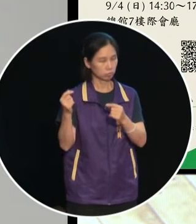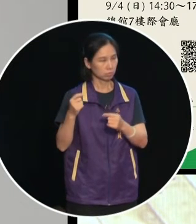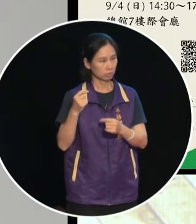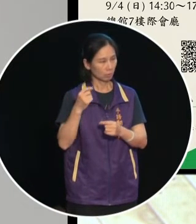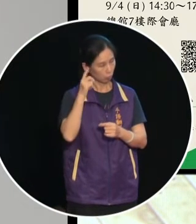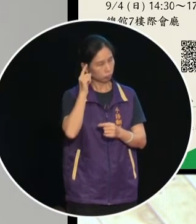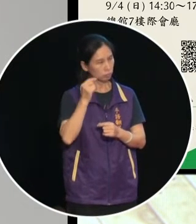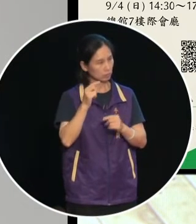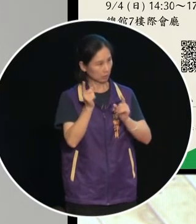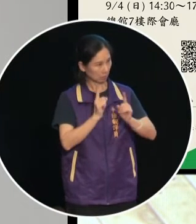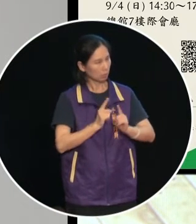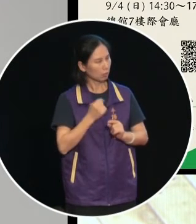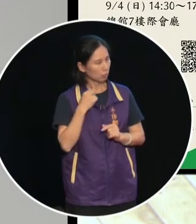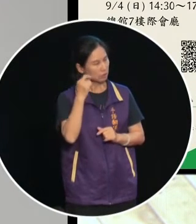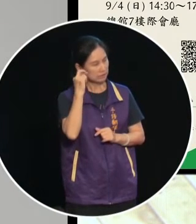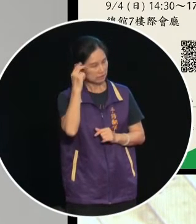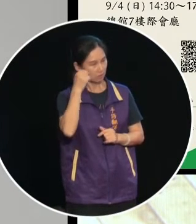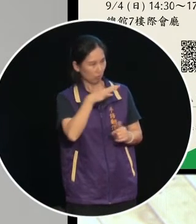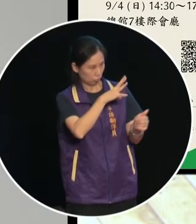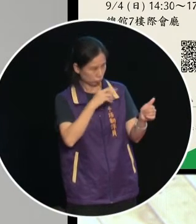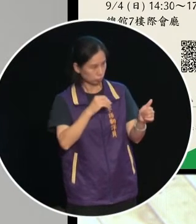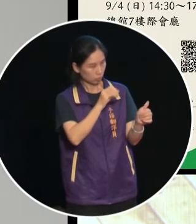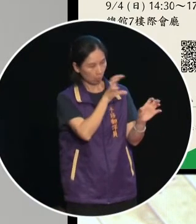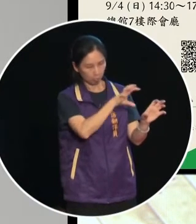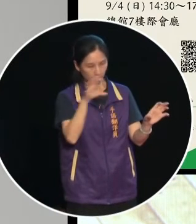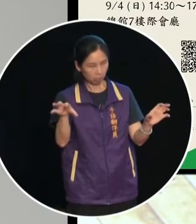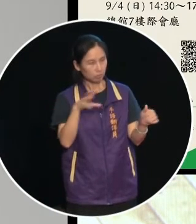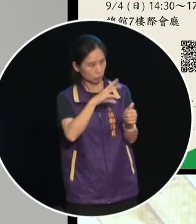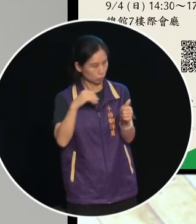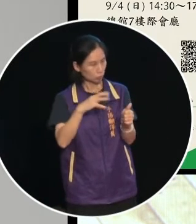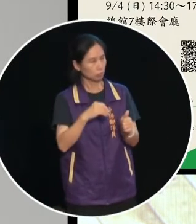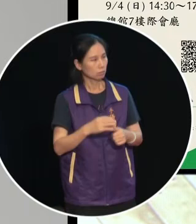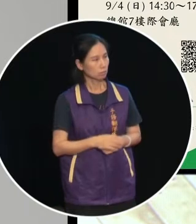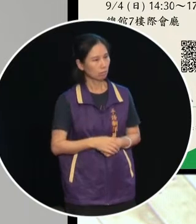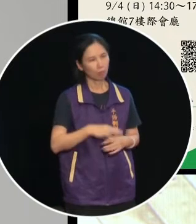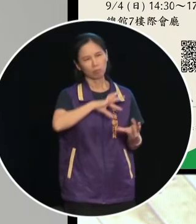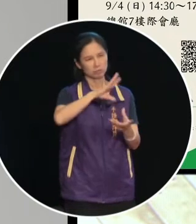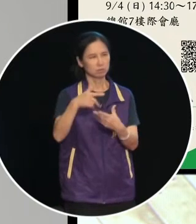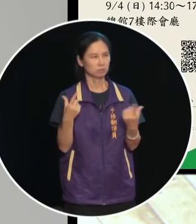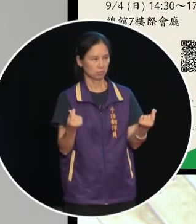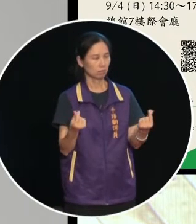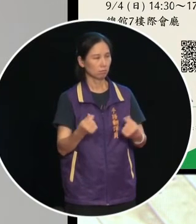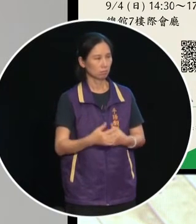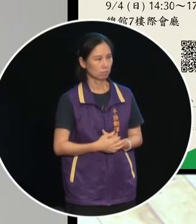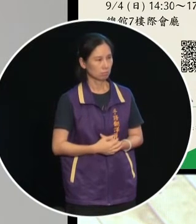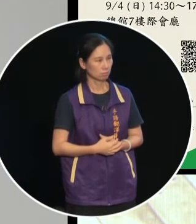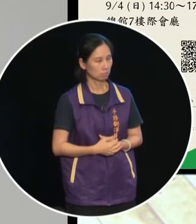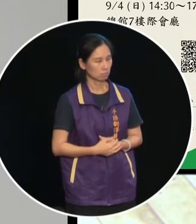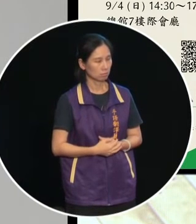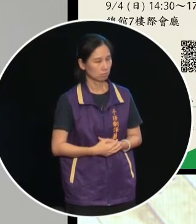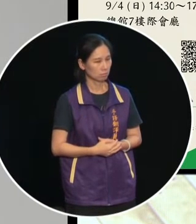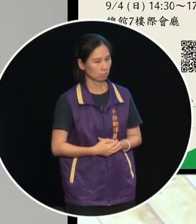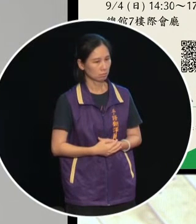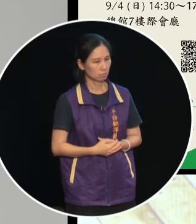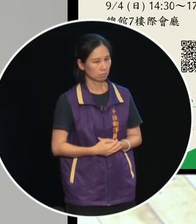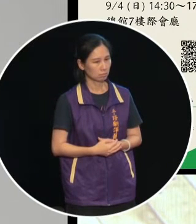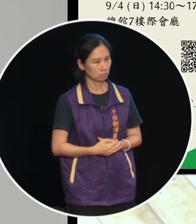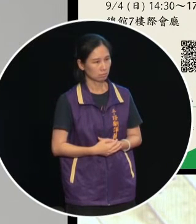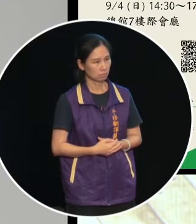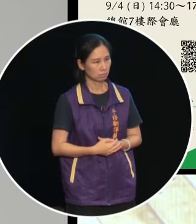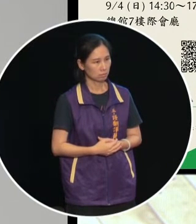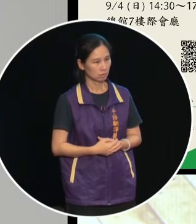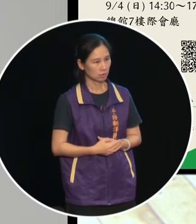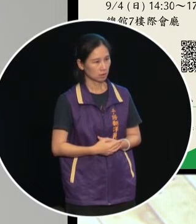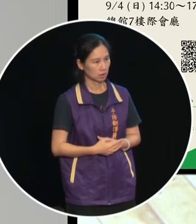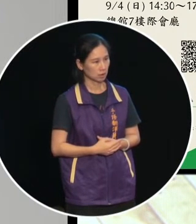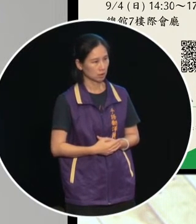动，想要模仿，不只是日本，世界都非常的支持。然后同性